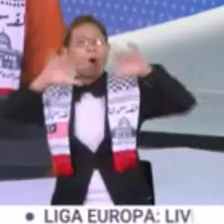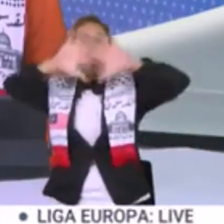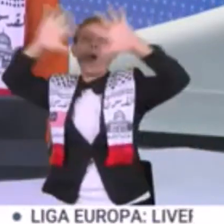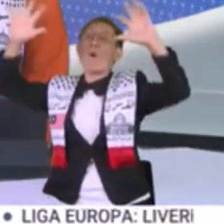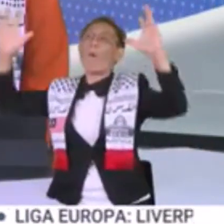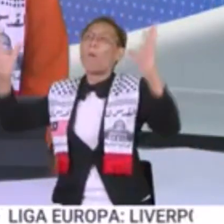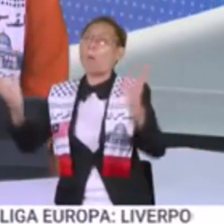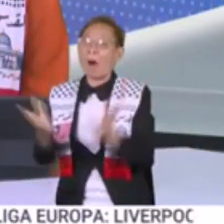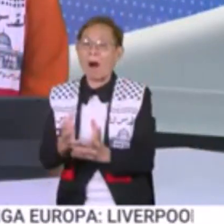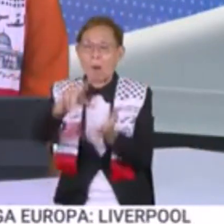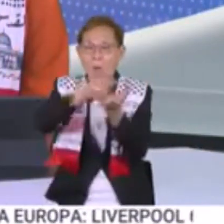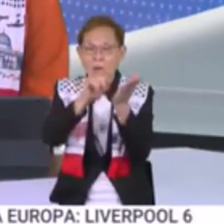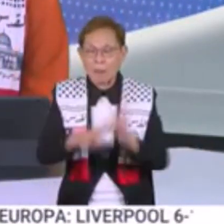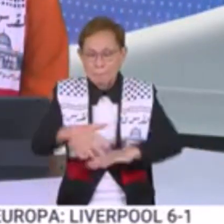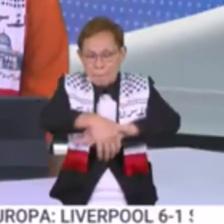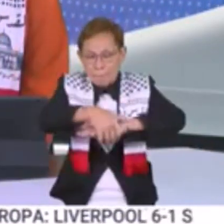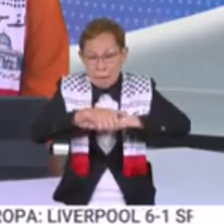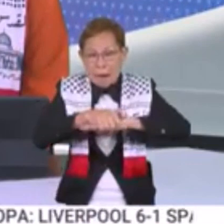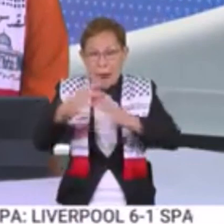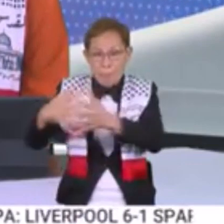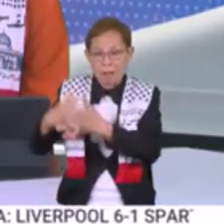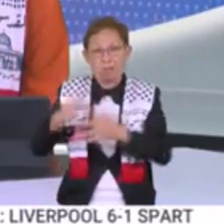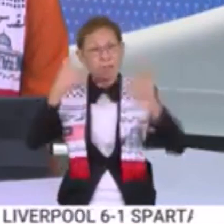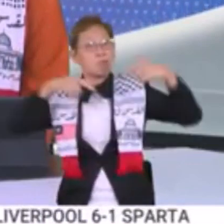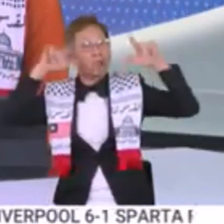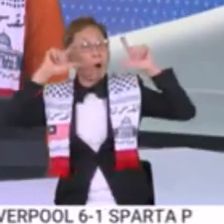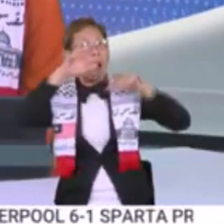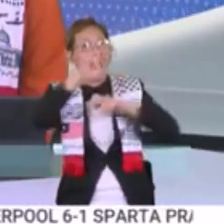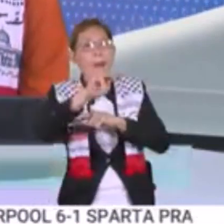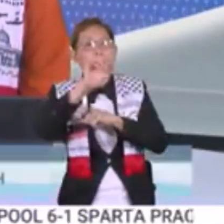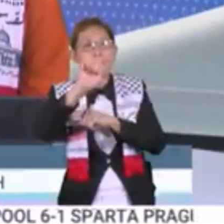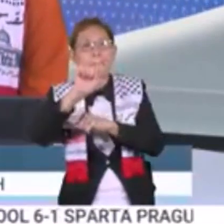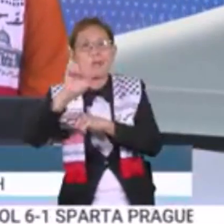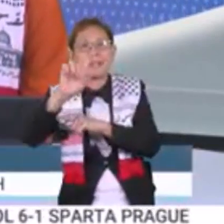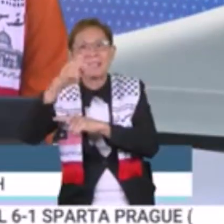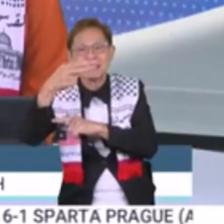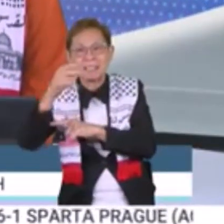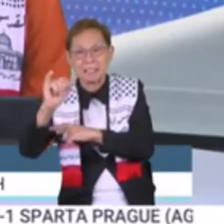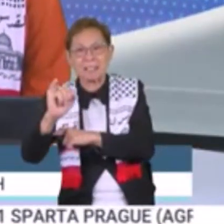dunia ini termasuk wartawan British Amerika yang terkenal Mehdi